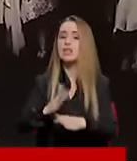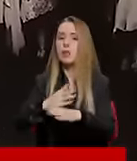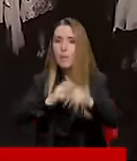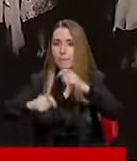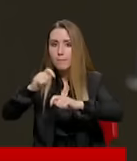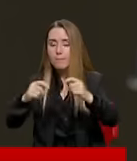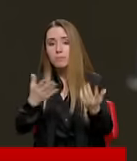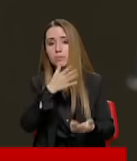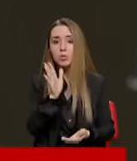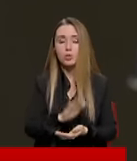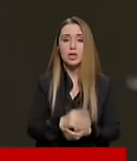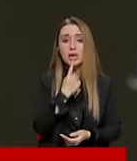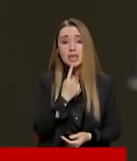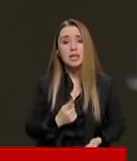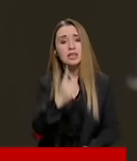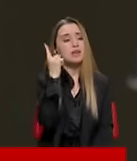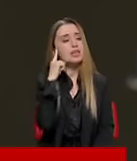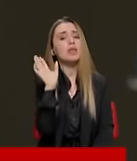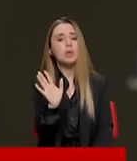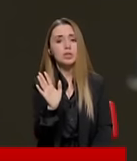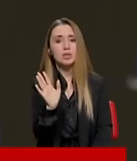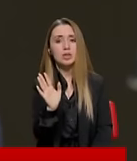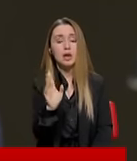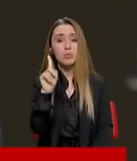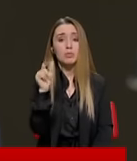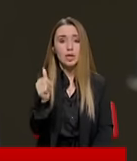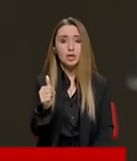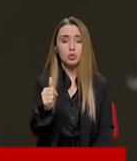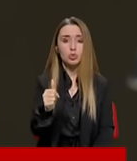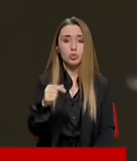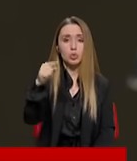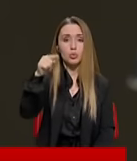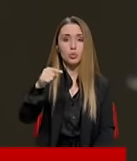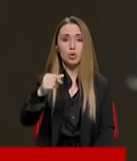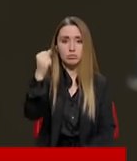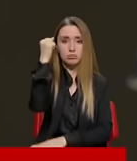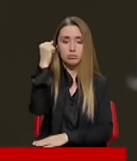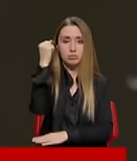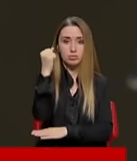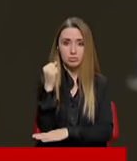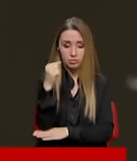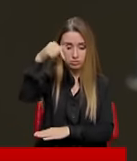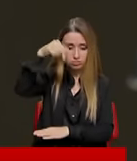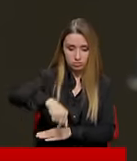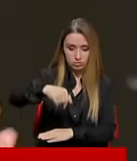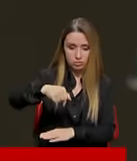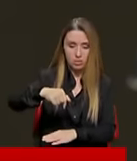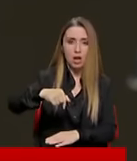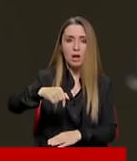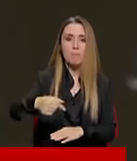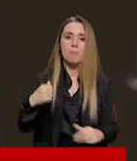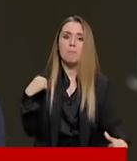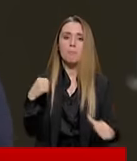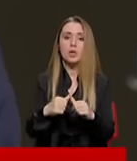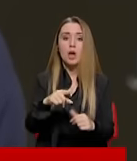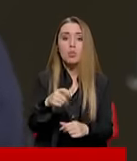Yapmışlar artık işte bu fazlar dinlenmemiş Hatta bir gün fore kazık Çakmak isterken fore kazık aşağı düşmüş Bir daha